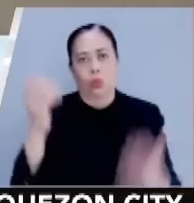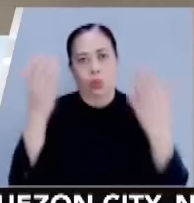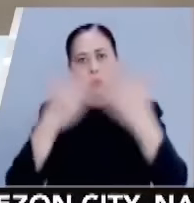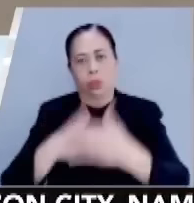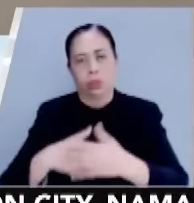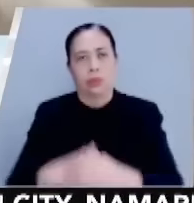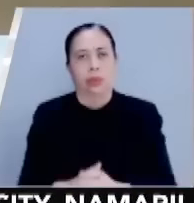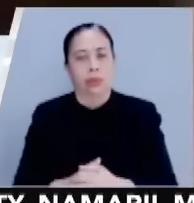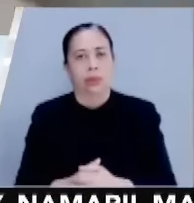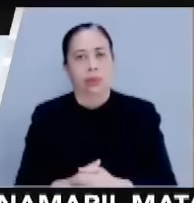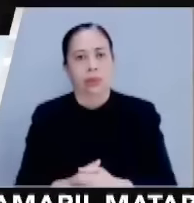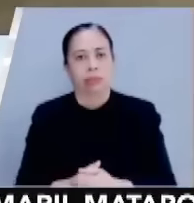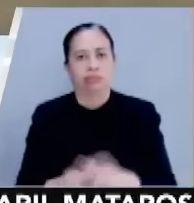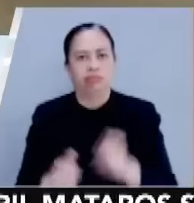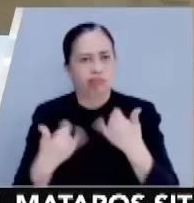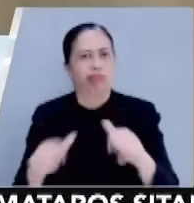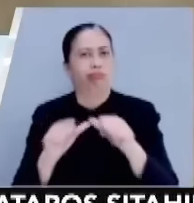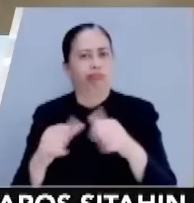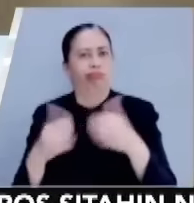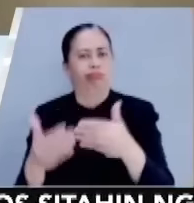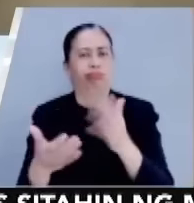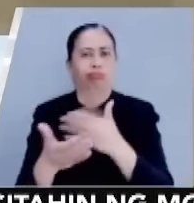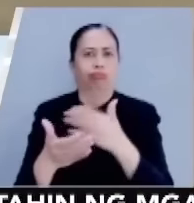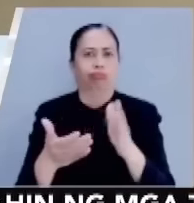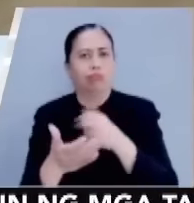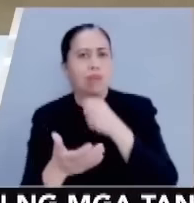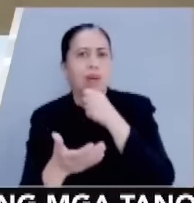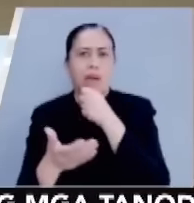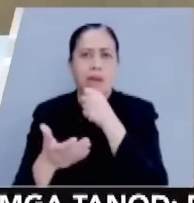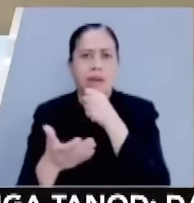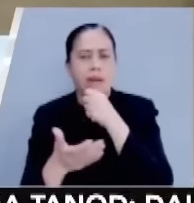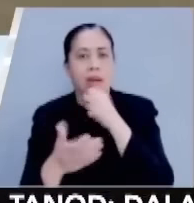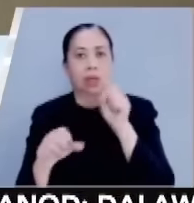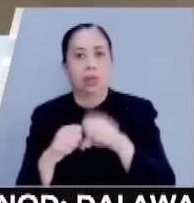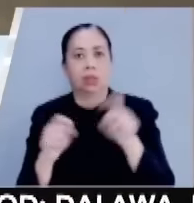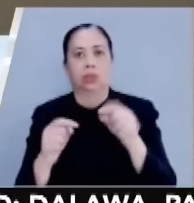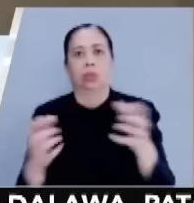raw nagpapigil sa mga tanod ang mga nagkakantahan, kaya nagkaintan.